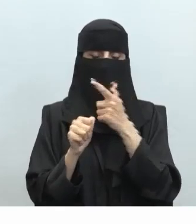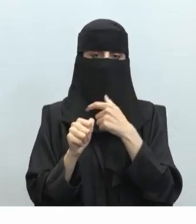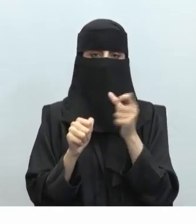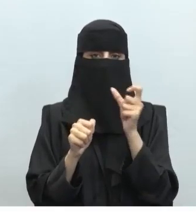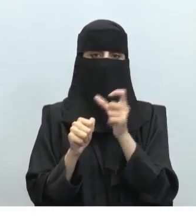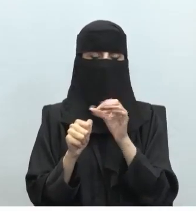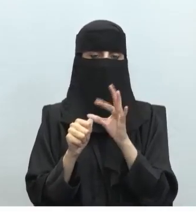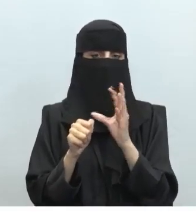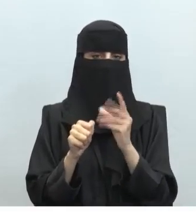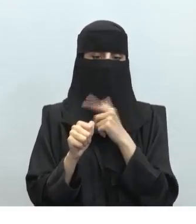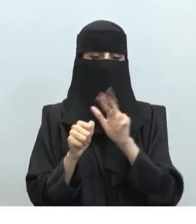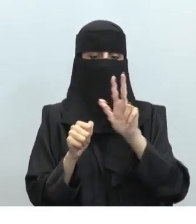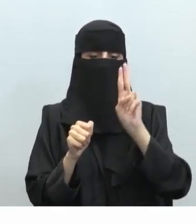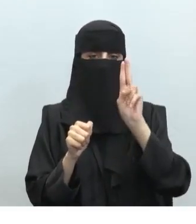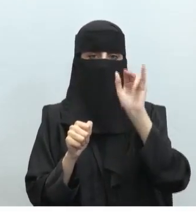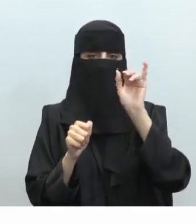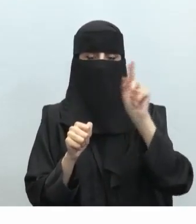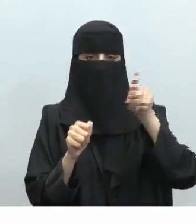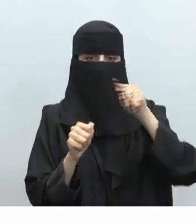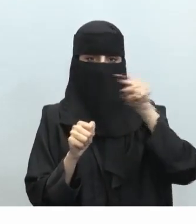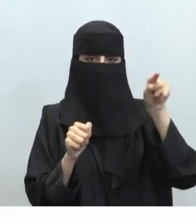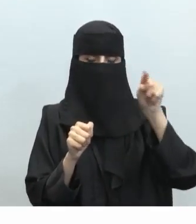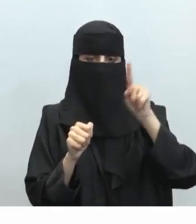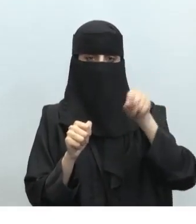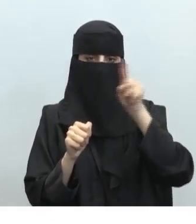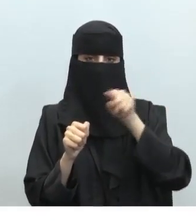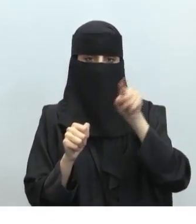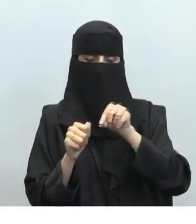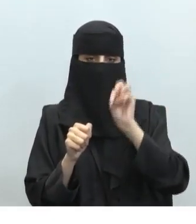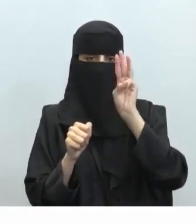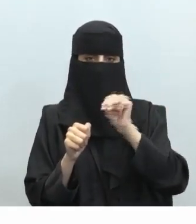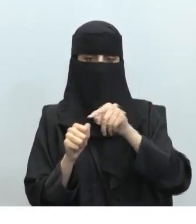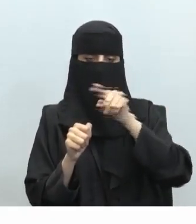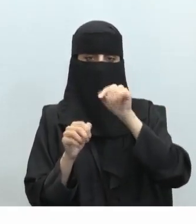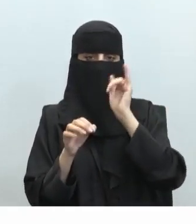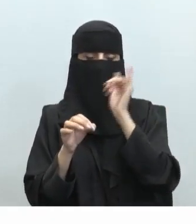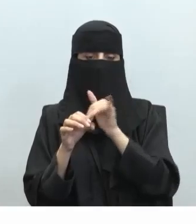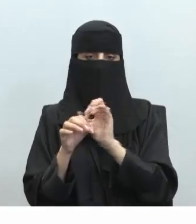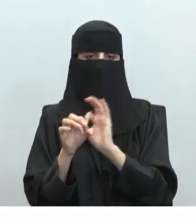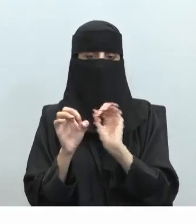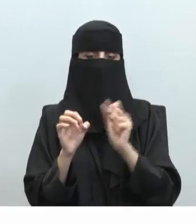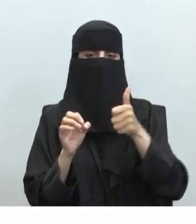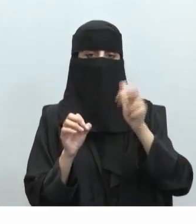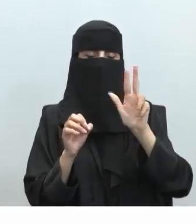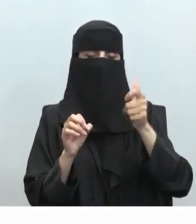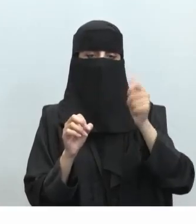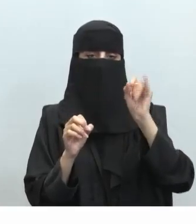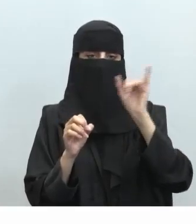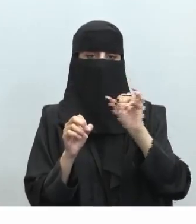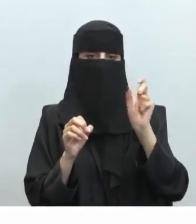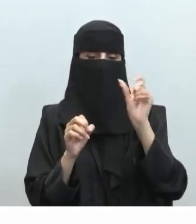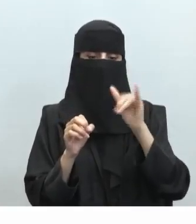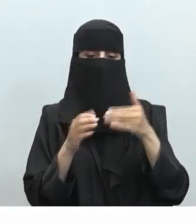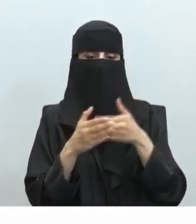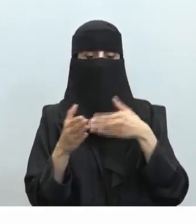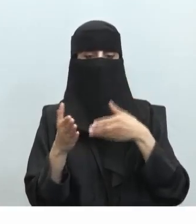النوع الثالث التي ار ان اي الذي يحمل الحمض الاميني في الاعلى تدخل الى داخل الرايبوسومات